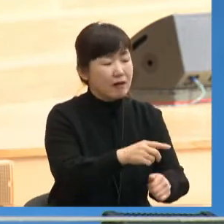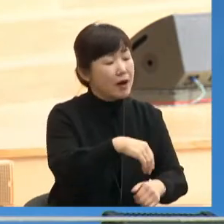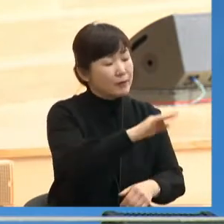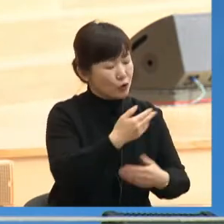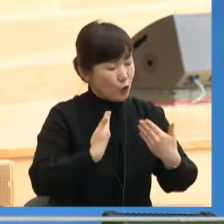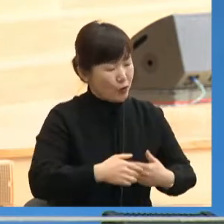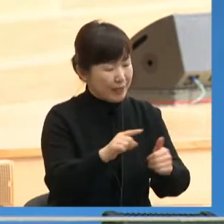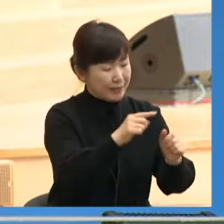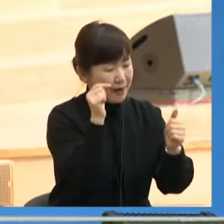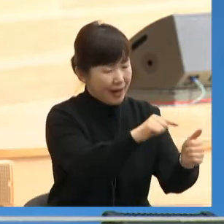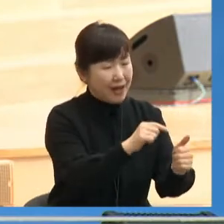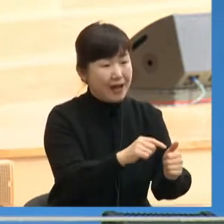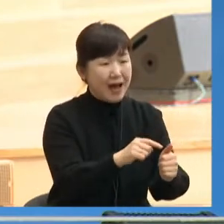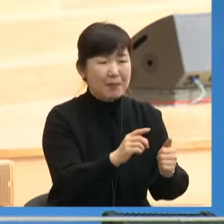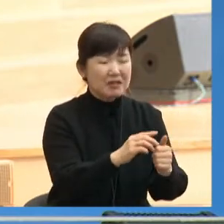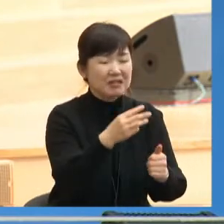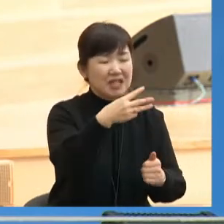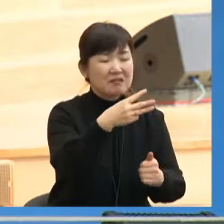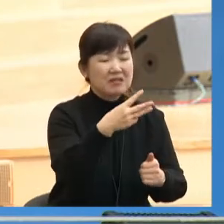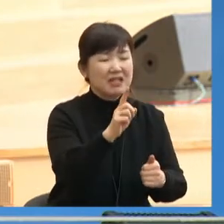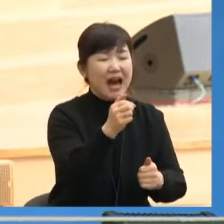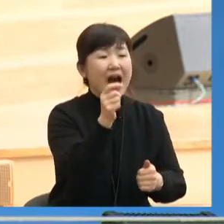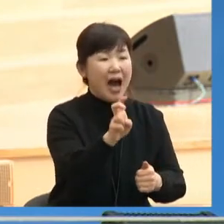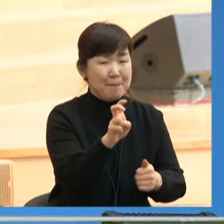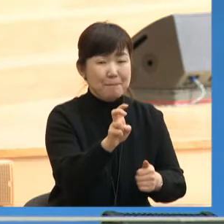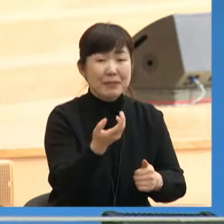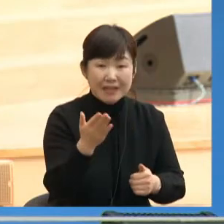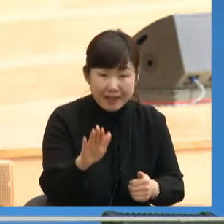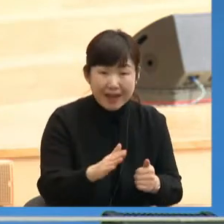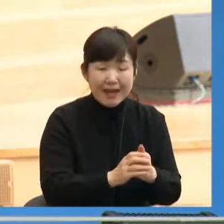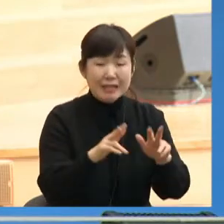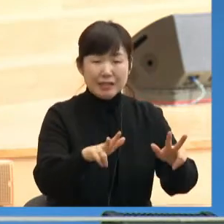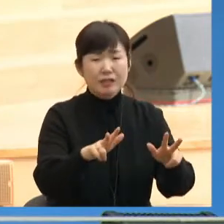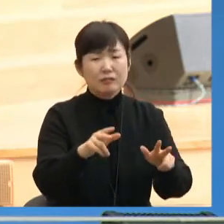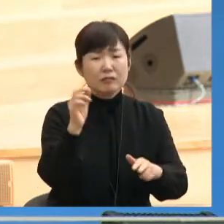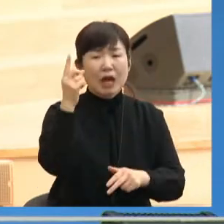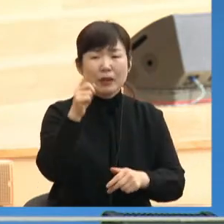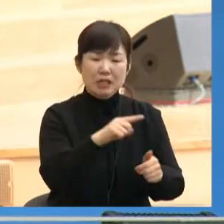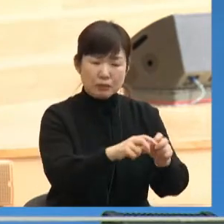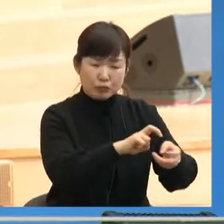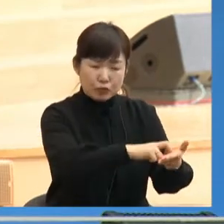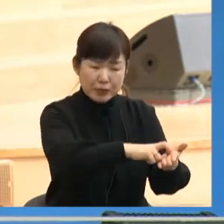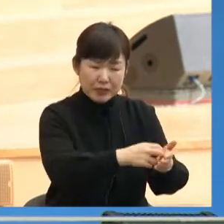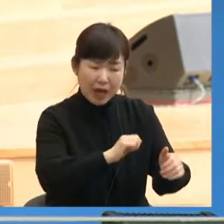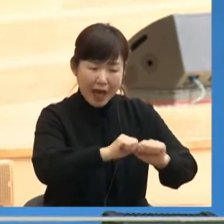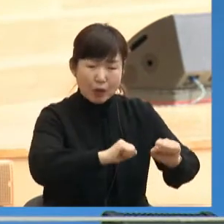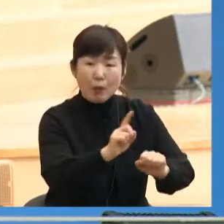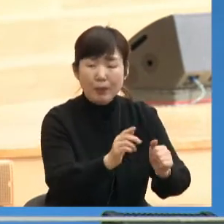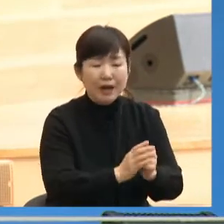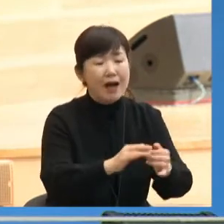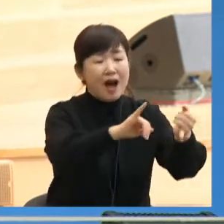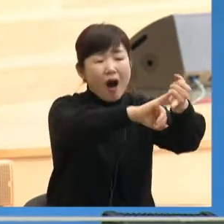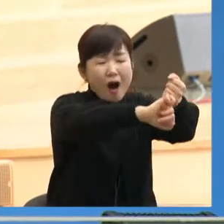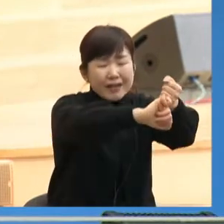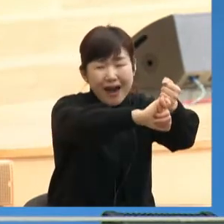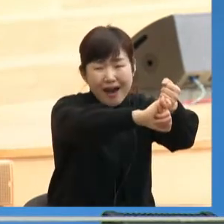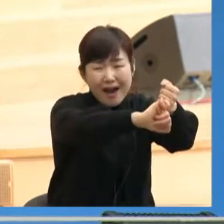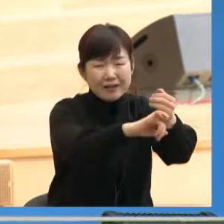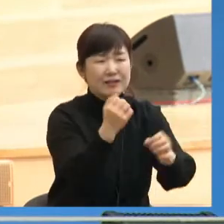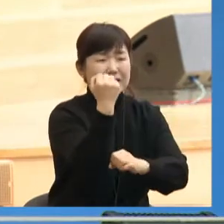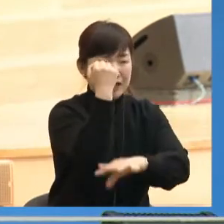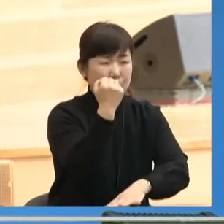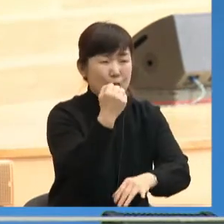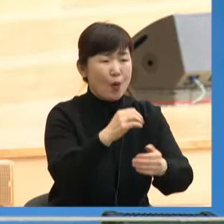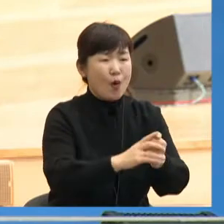살아, 요런 정도로 본다면, 자비 정도로 본다면 라함이겠지만 지금 다윗은 무비보셋에게 요나단과 매직을 언약을 기반으로